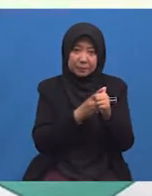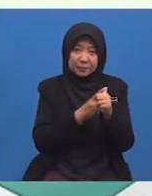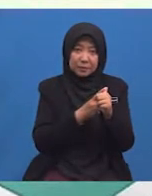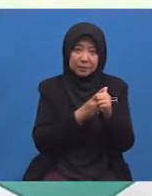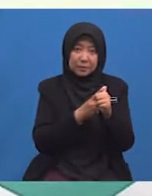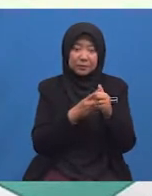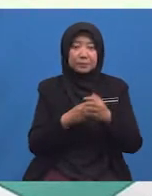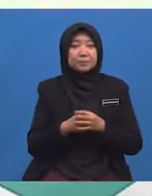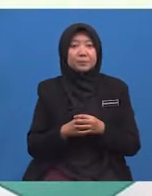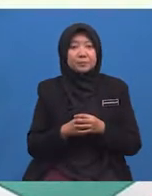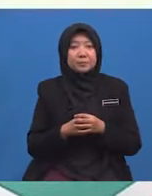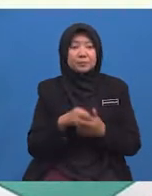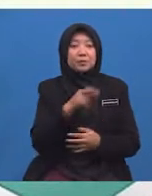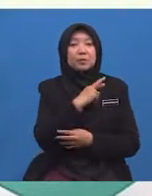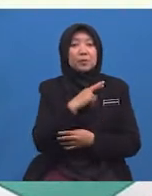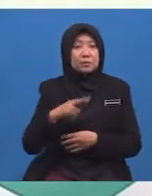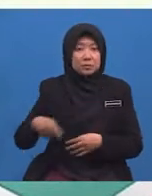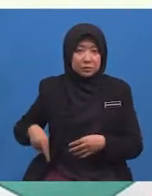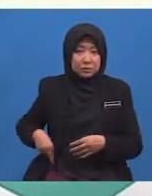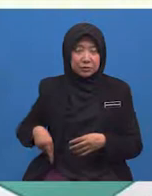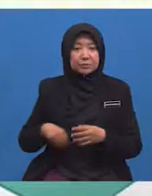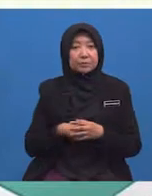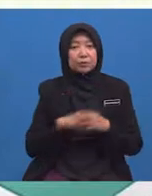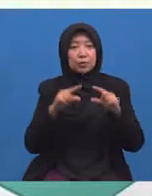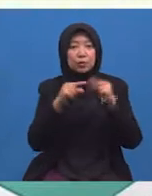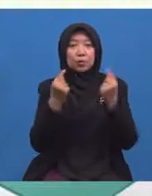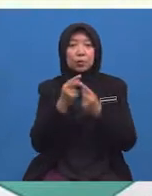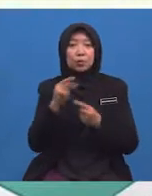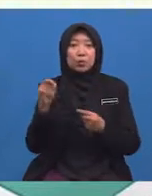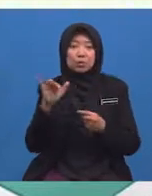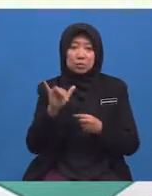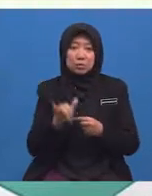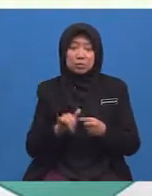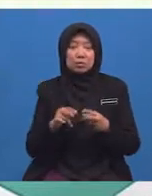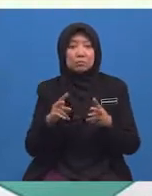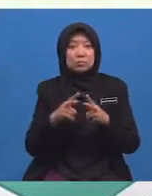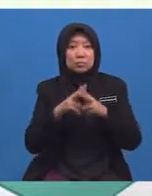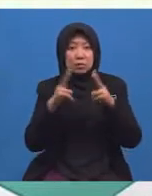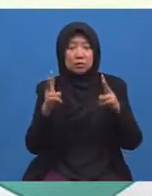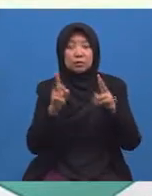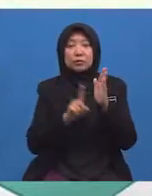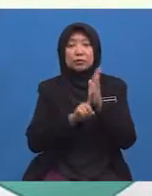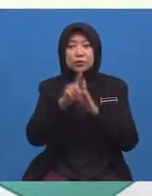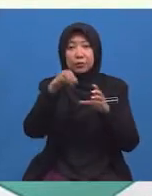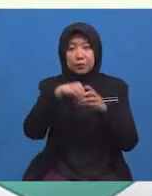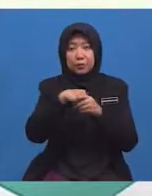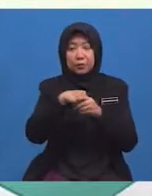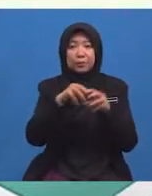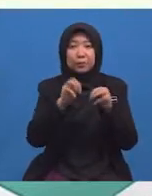terdiri daripada raja, iaitu golongan yang paling tinggi dalam masyarakat,